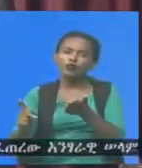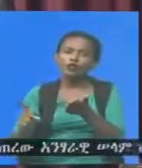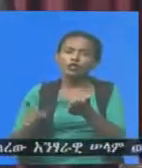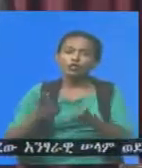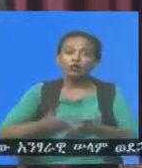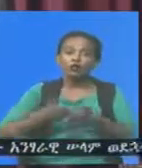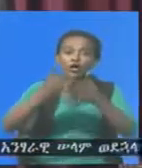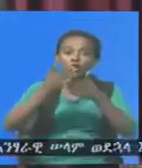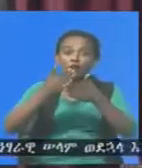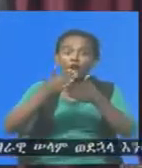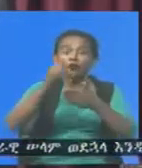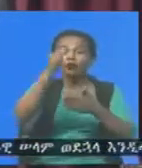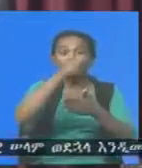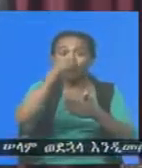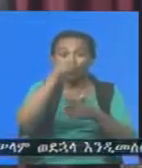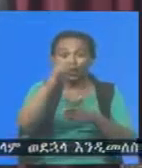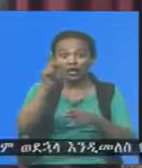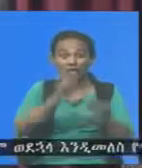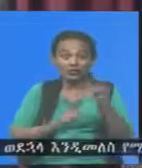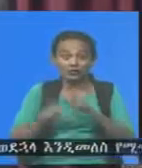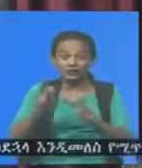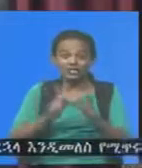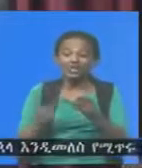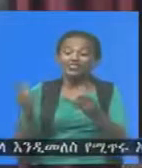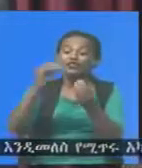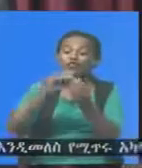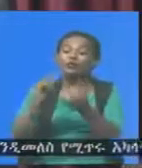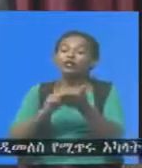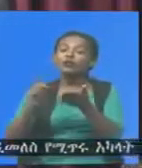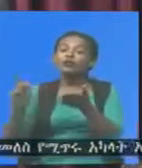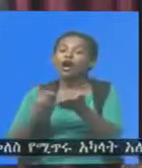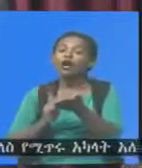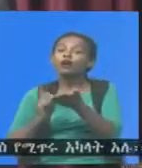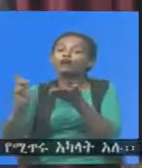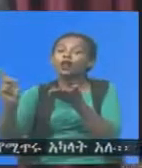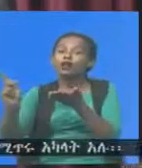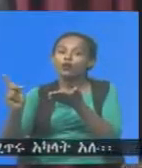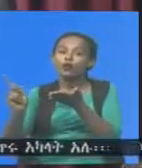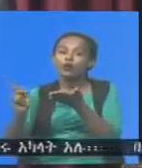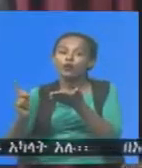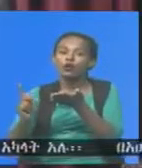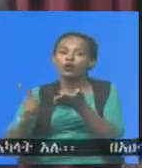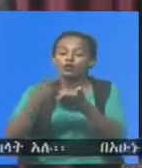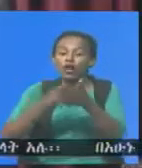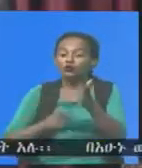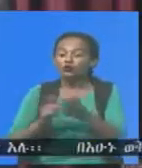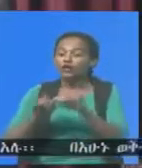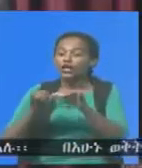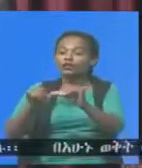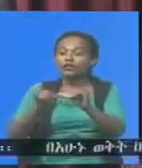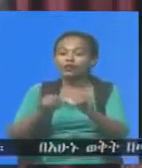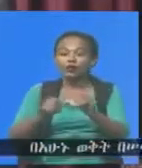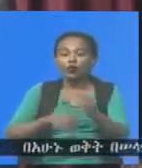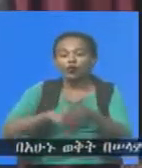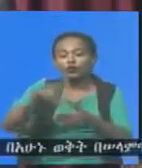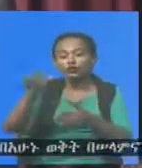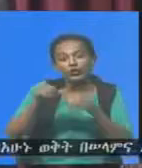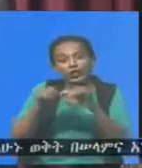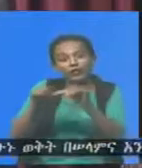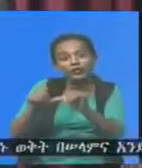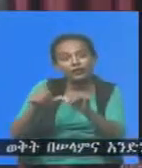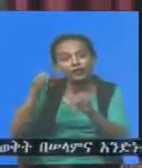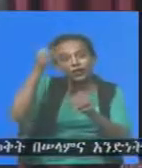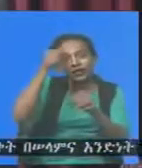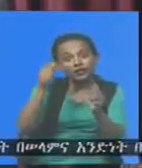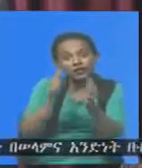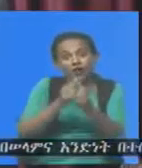ይገነባው የኢትዮጵያ ህዝብ ተጨማሪ ክፍያ ከፍላለው ታክሱ ይቀጥል ወጪው ይቀጥል ከኤርትራ ጋር